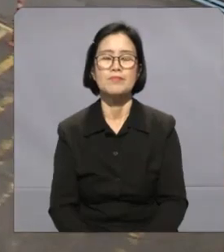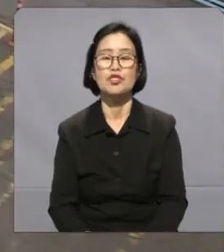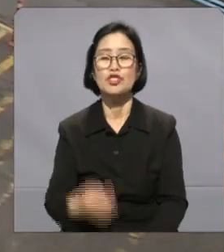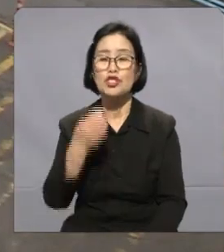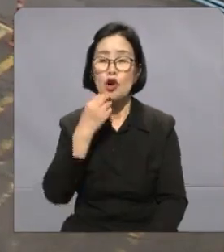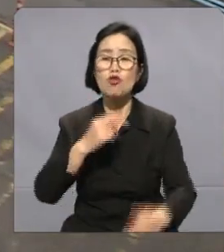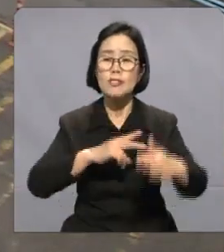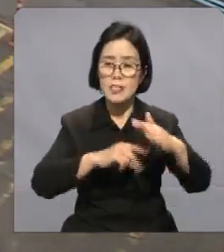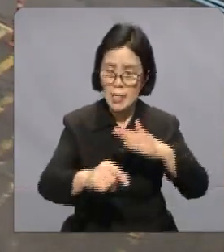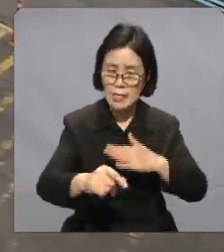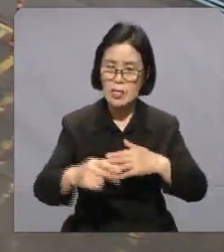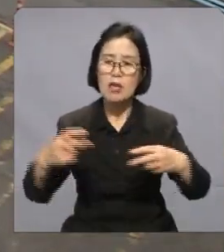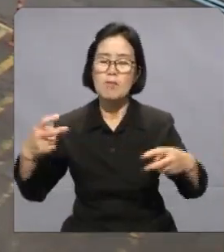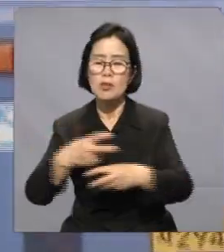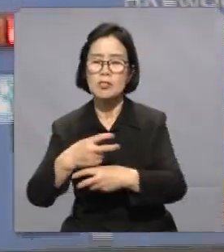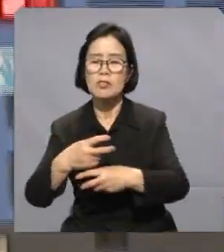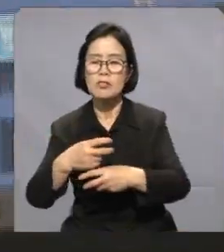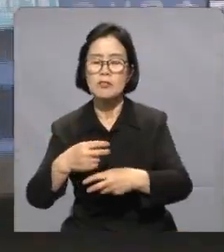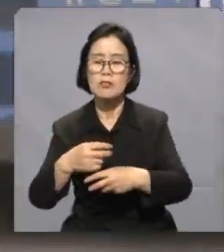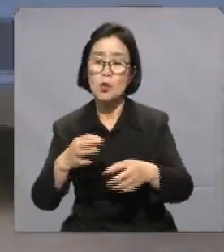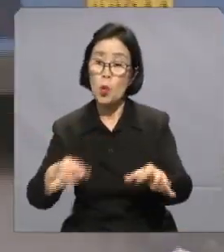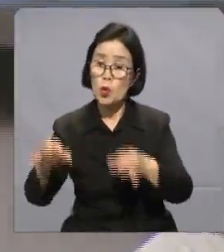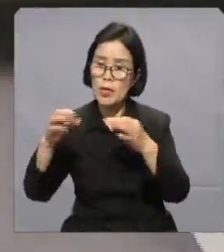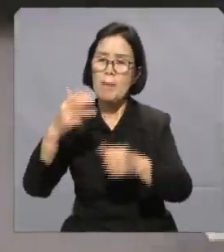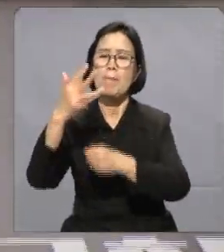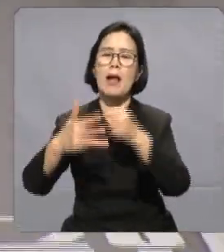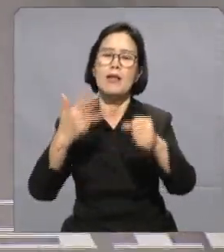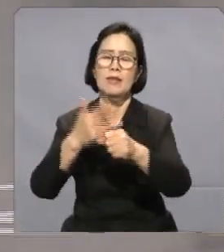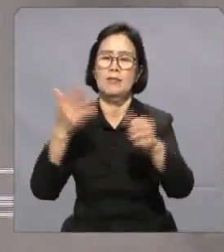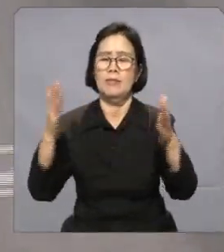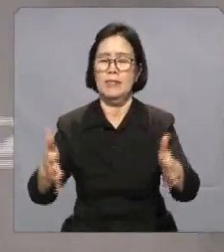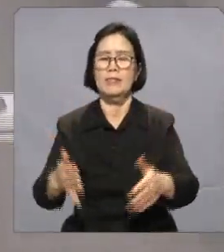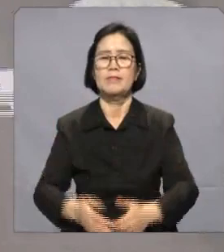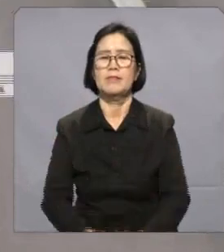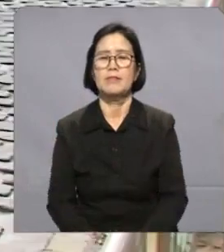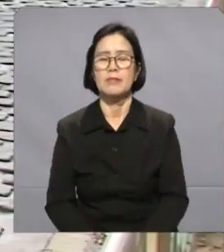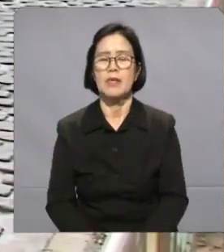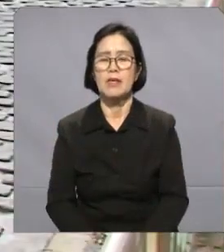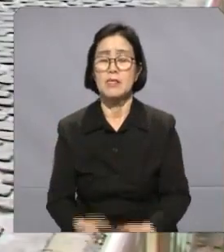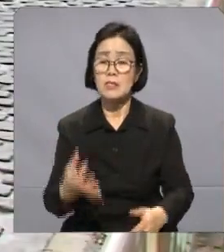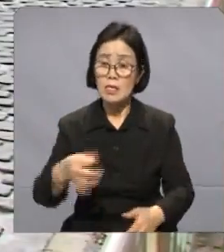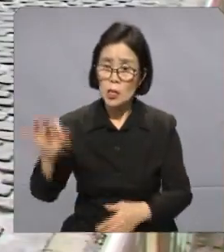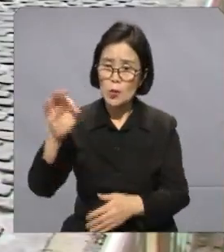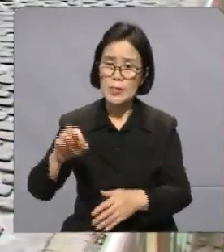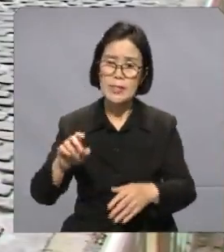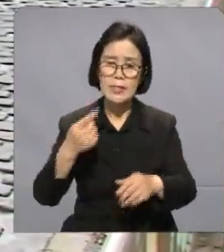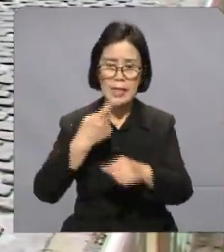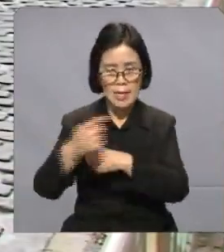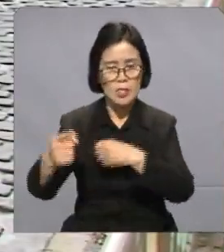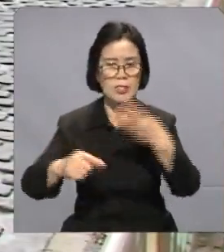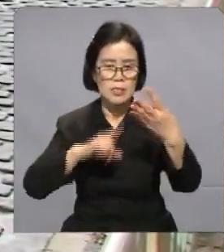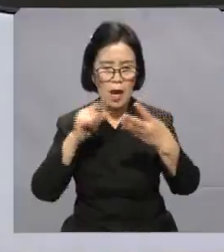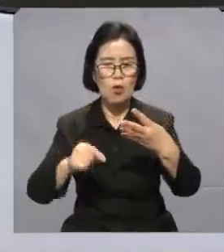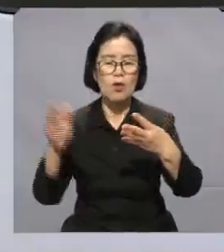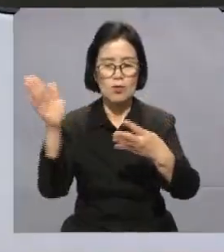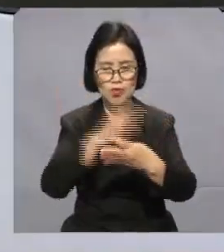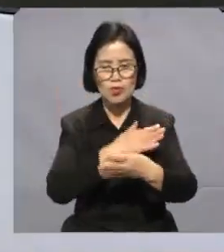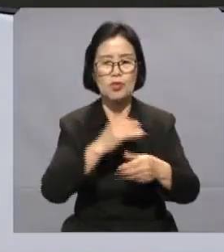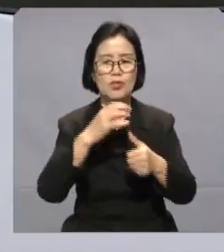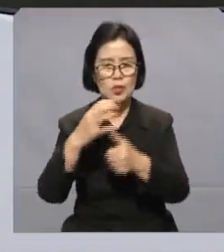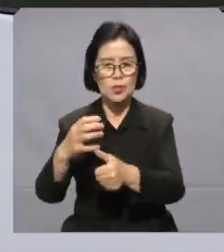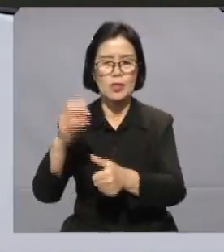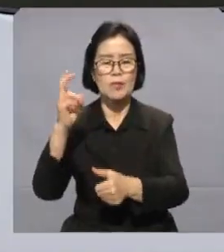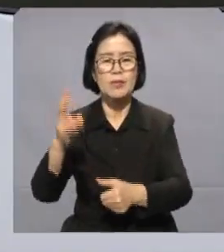서울 지하철과 버스 요금이 오른 건약 8년 만입니다. 인상된 요금은 당장 내년 4월부터 적용될